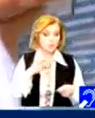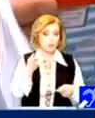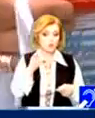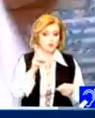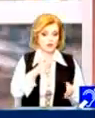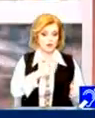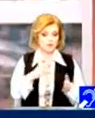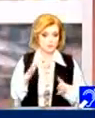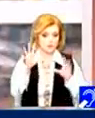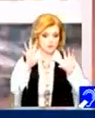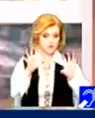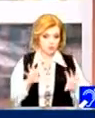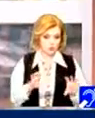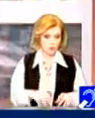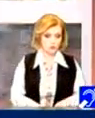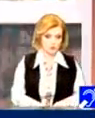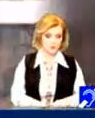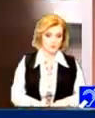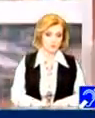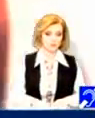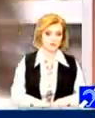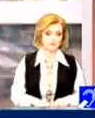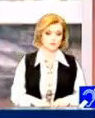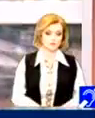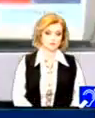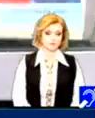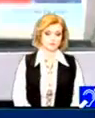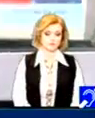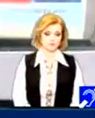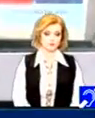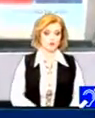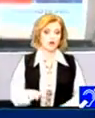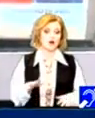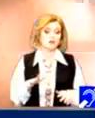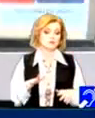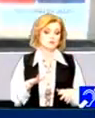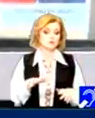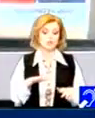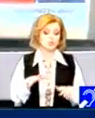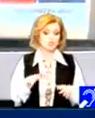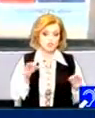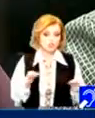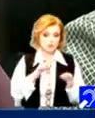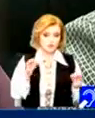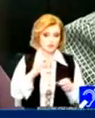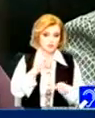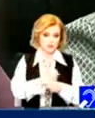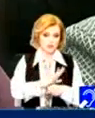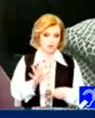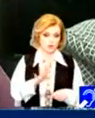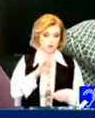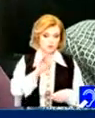legea. Cazurile sunt luate la ochi de autoritățile în sănătate și cam atât. Acțiuni concrete nu s-au întreprins. În